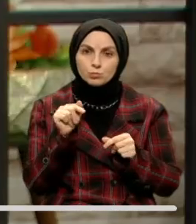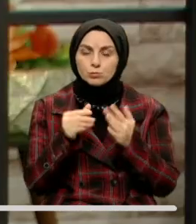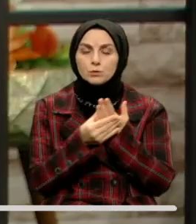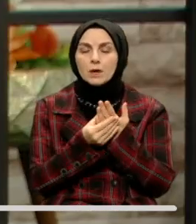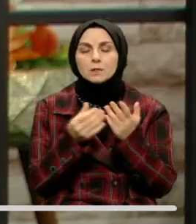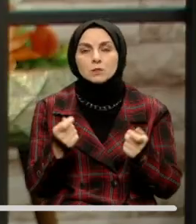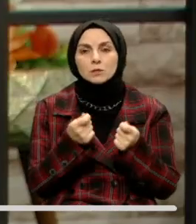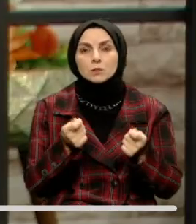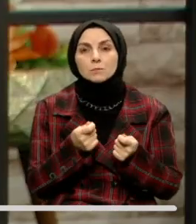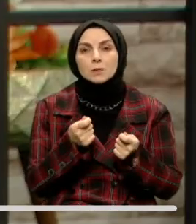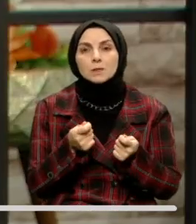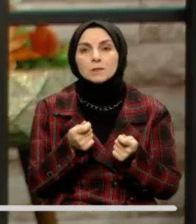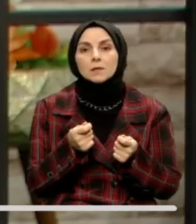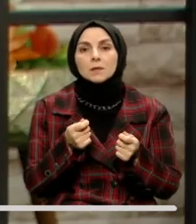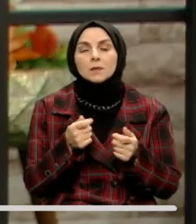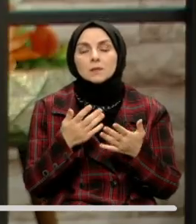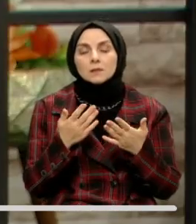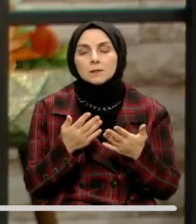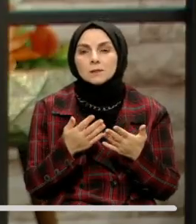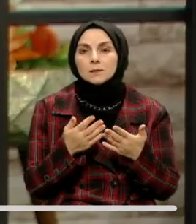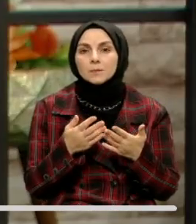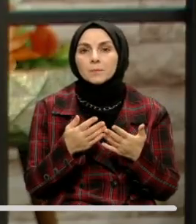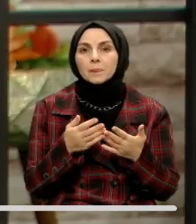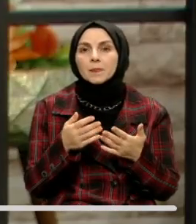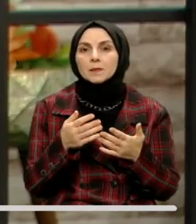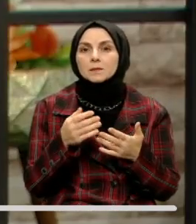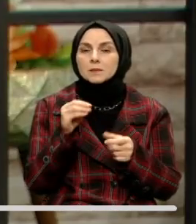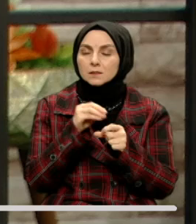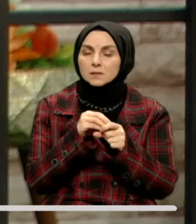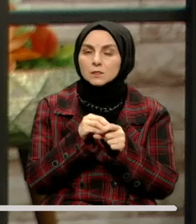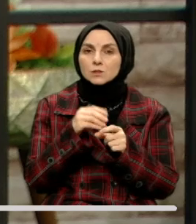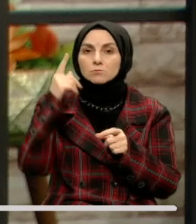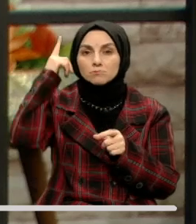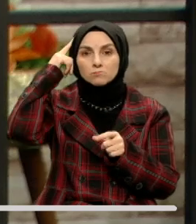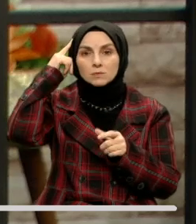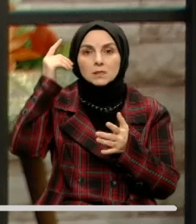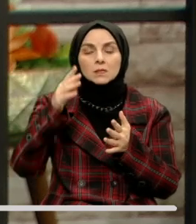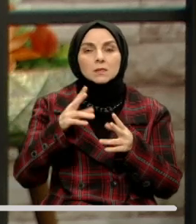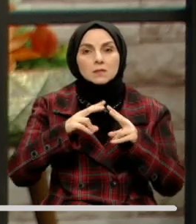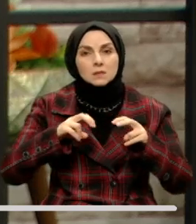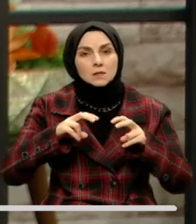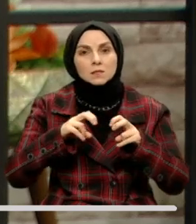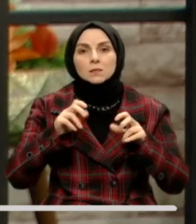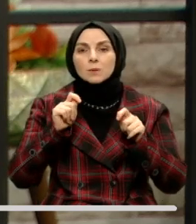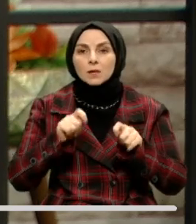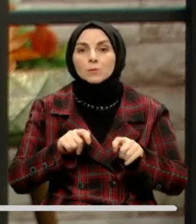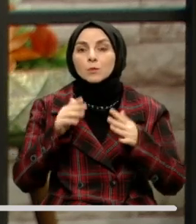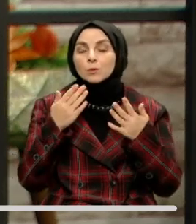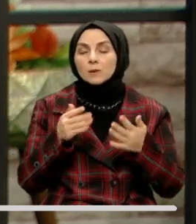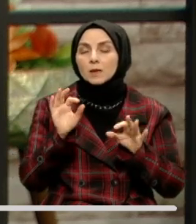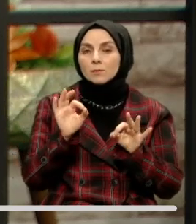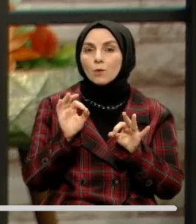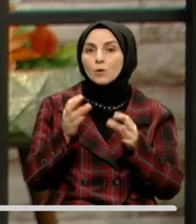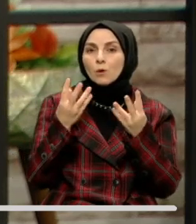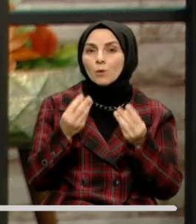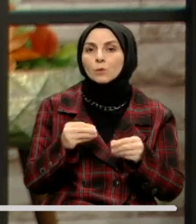biraz düşüyor. Biraz daha öğreniyoruz, biraz daha düşüyor. Ondan sonra yeni konular geliyor. Yeni fizik müfredatları, başlıklar geliyor. Kaygılar artıyor